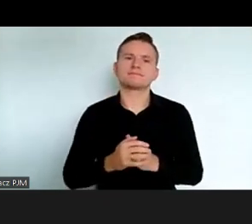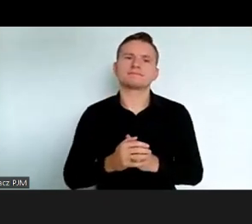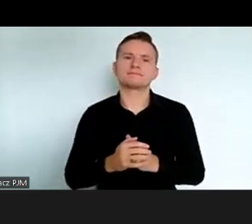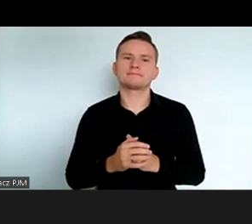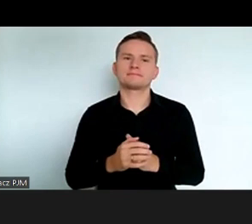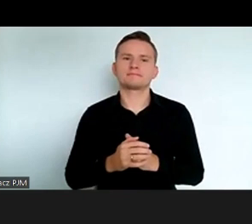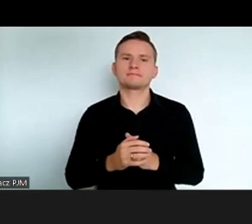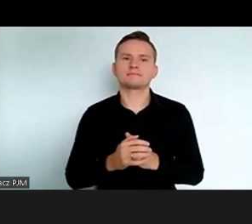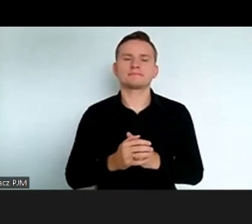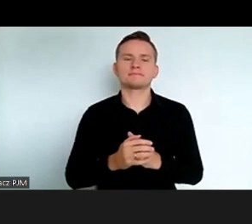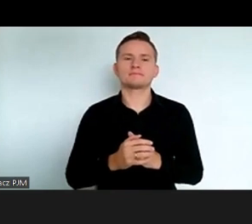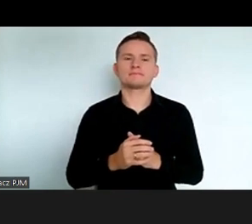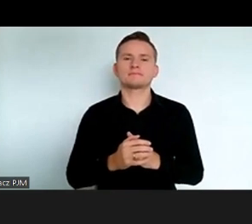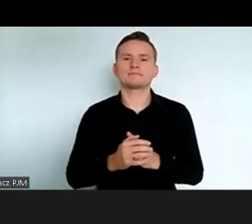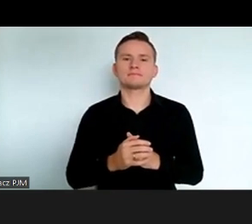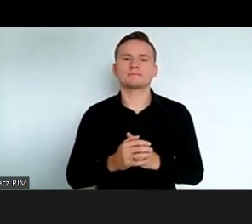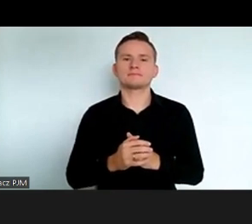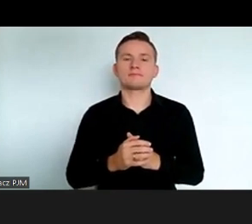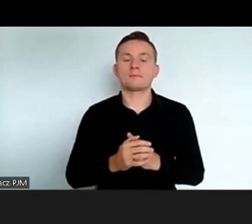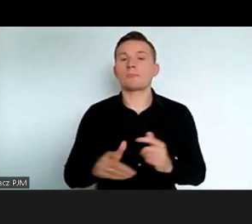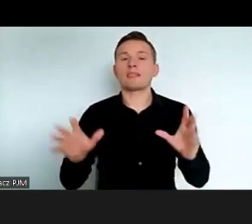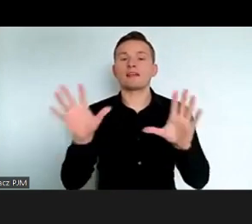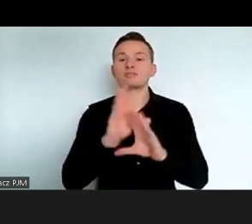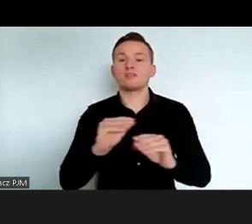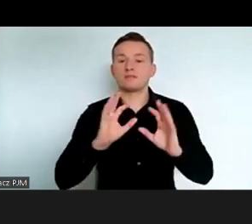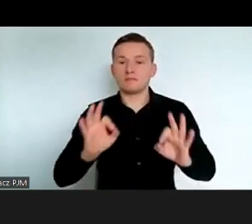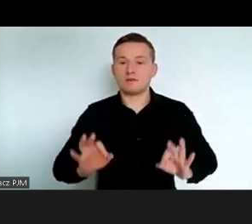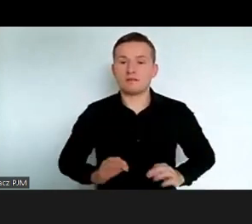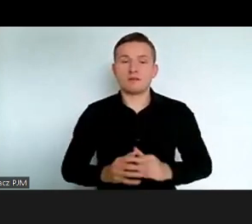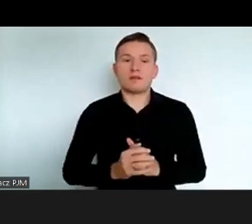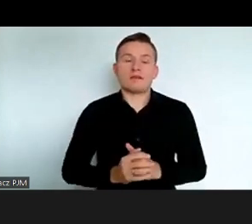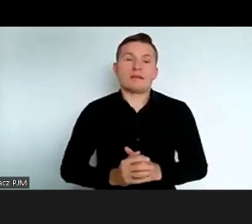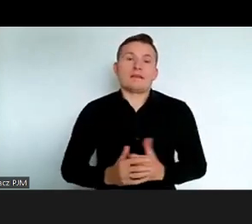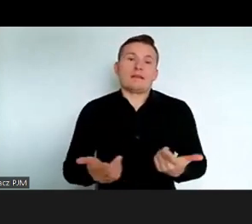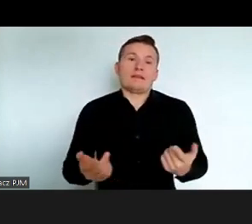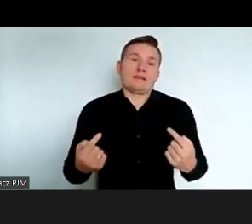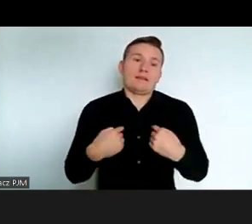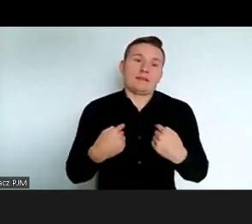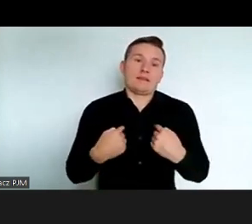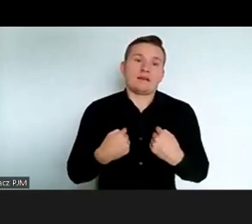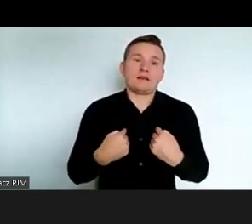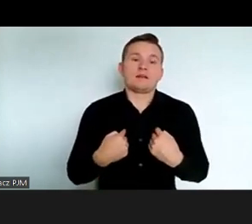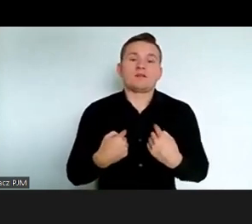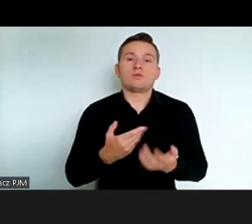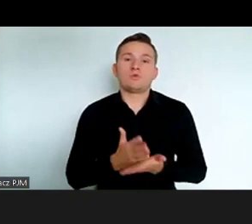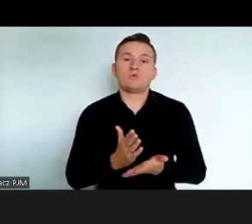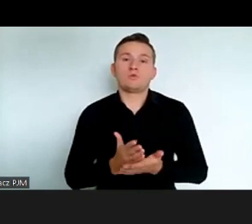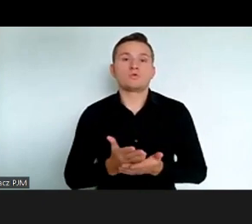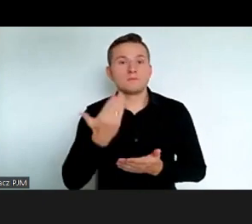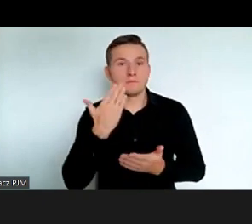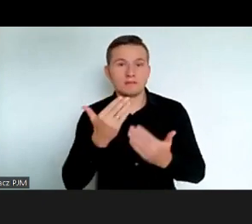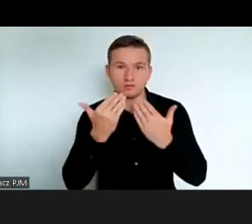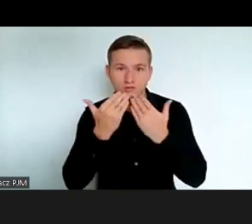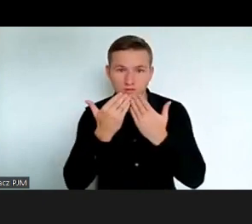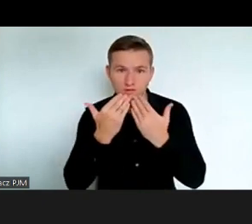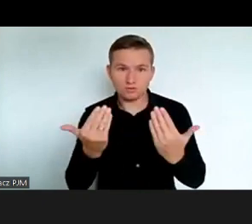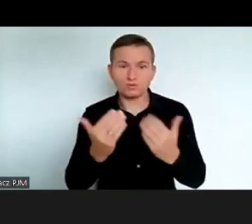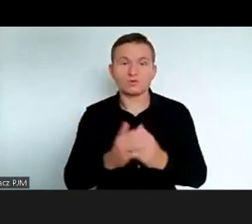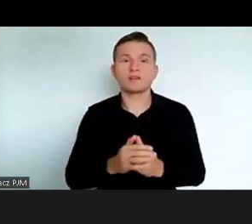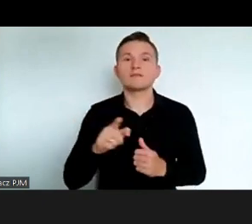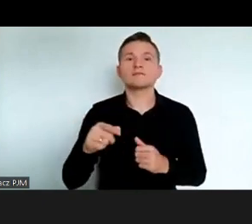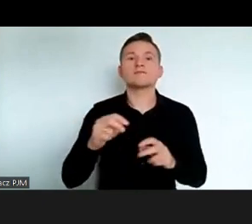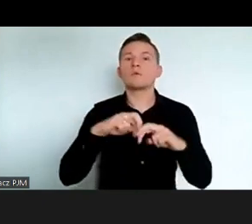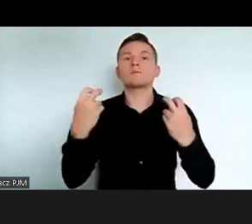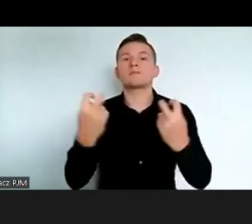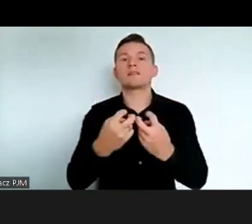mailowo. Szanowni Państwo, ja ze swojej strony serdecznie dziękuję ze strony Departamentu do Spraw Dostępności